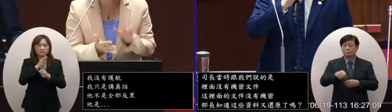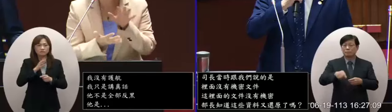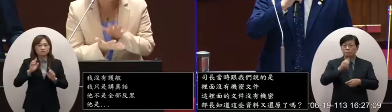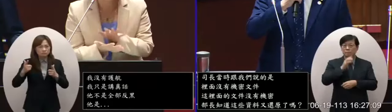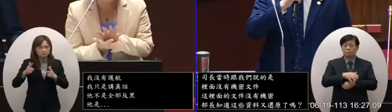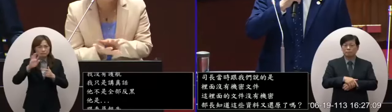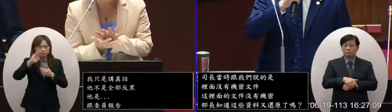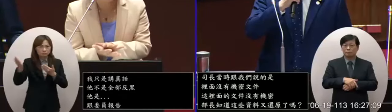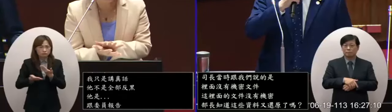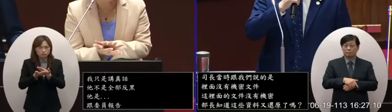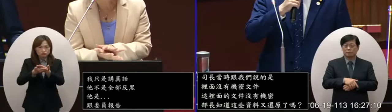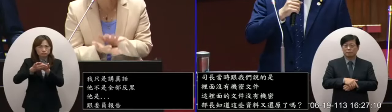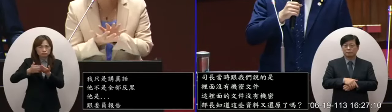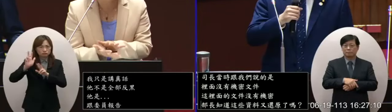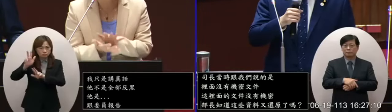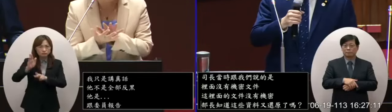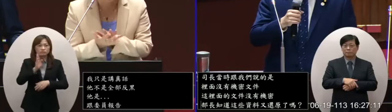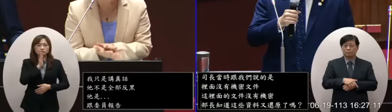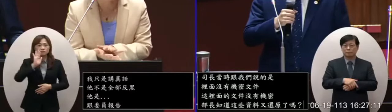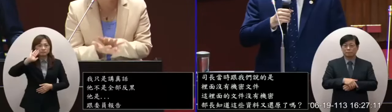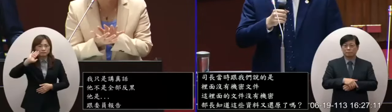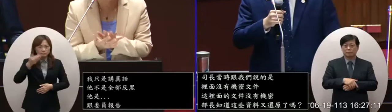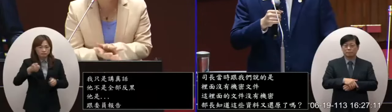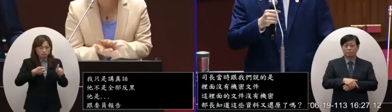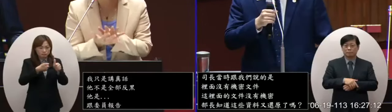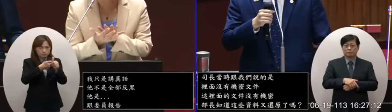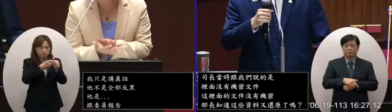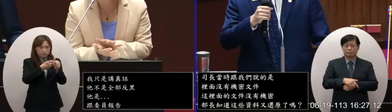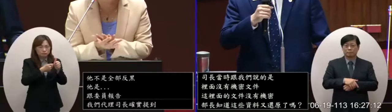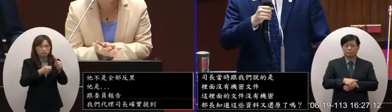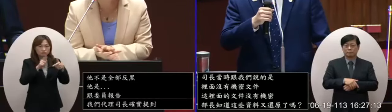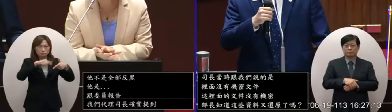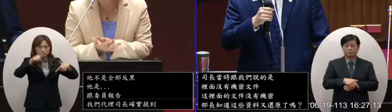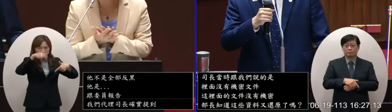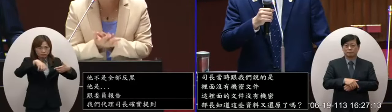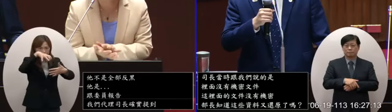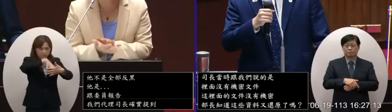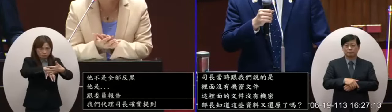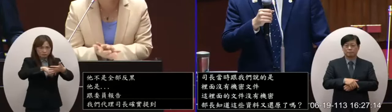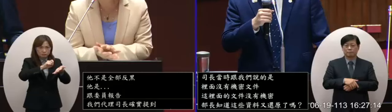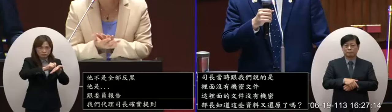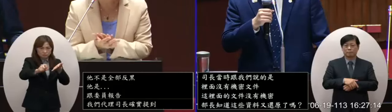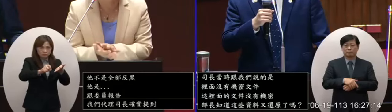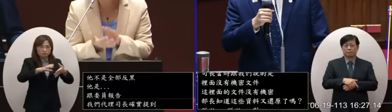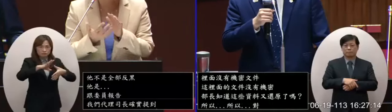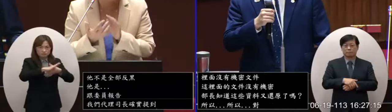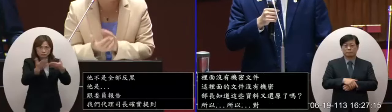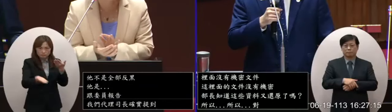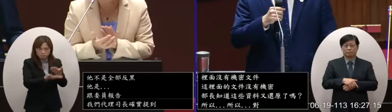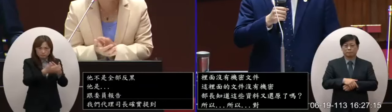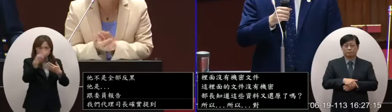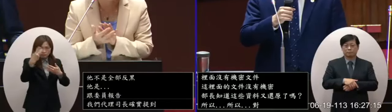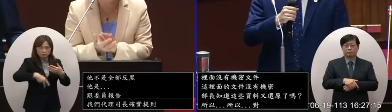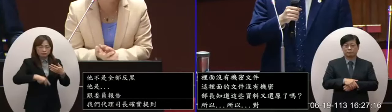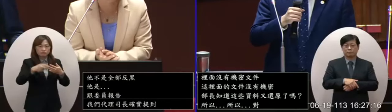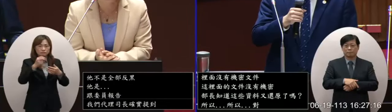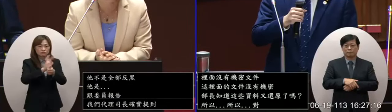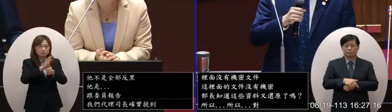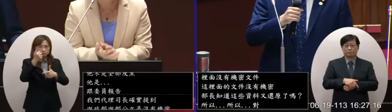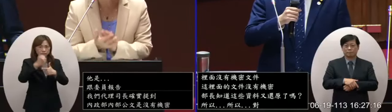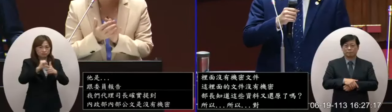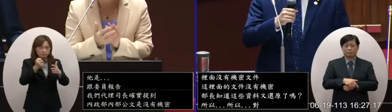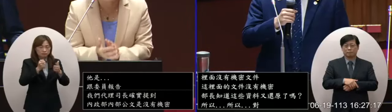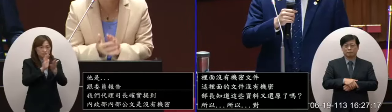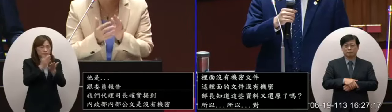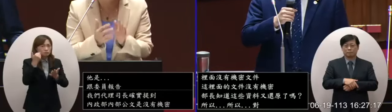就是， 但是在附件资料里面的招标文件跟技术的服务建议书确实涉及到厂商他自己本身的商业机